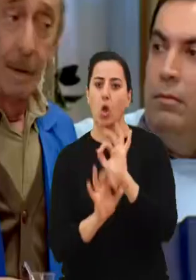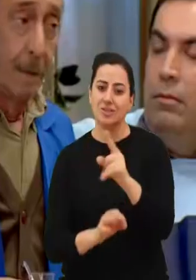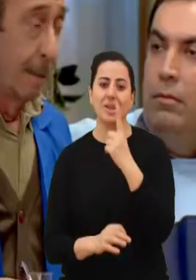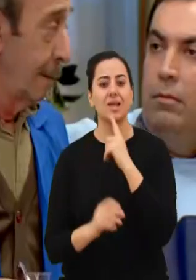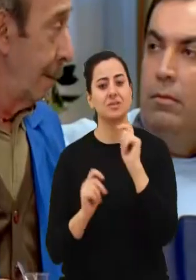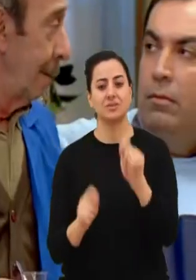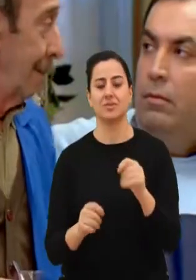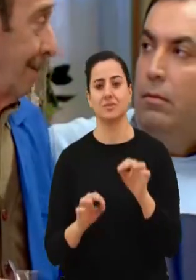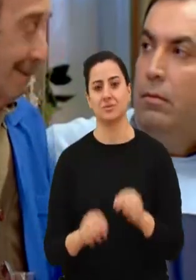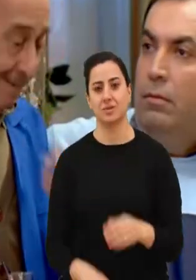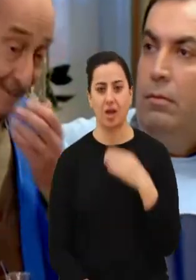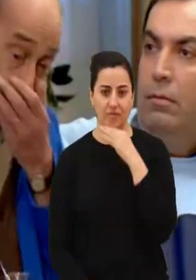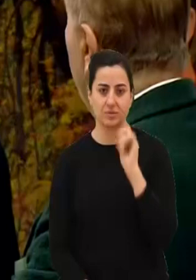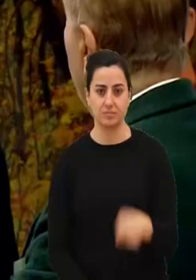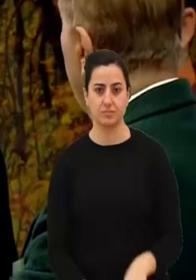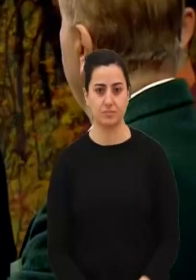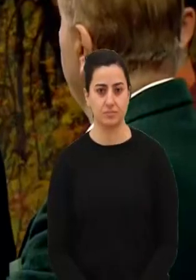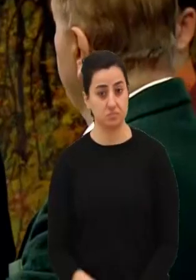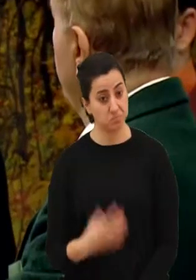çıkarın. Öyle mi Danya?